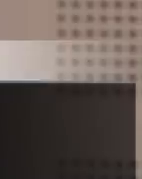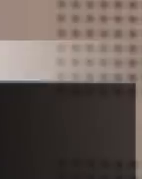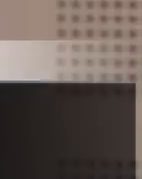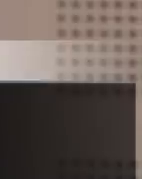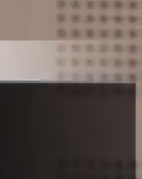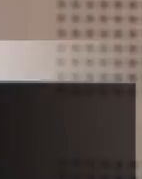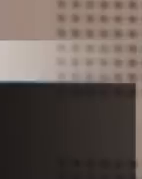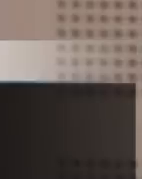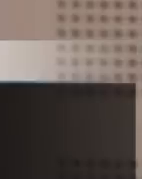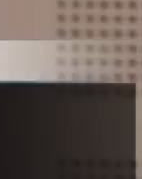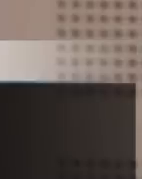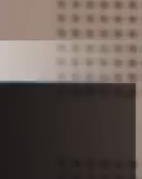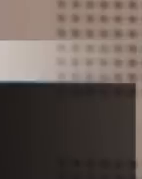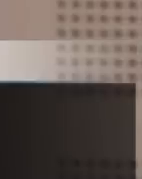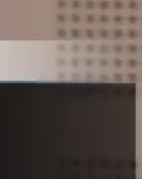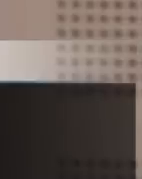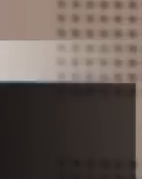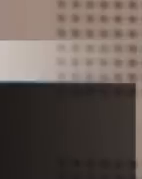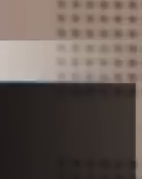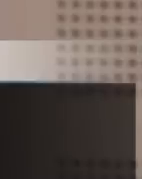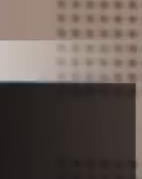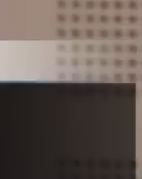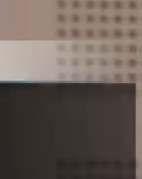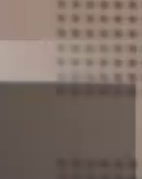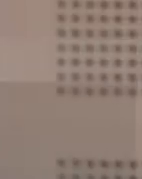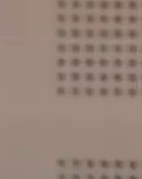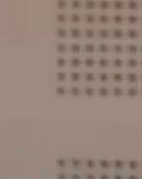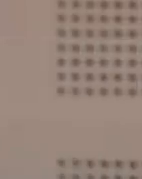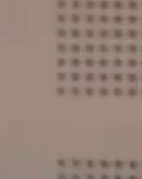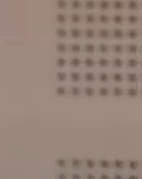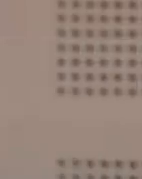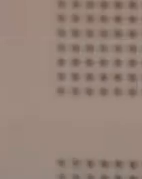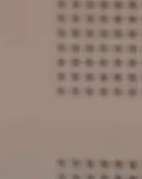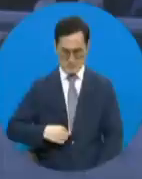분리징수 추진이 철회되는 즉시 저는 자리에서 물러나겠습니다.